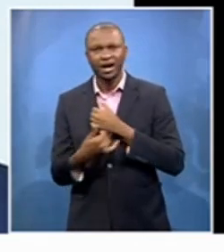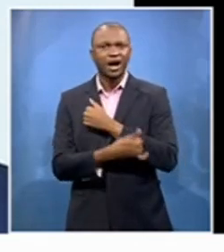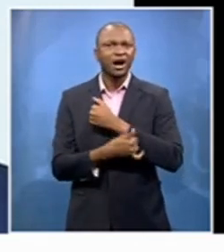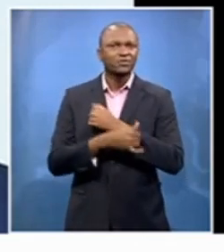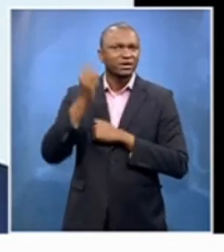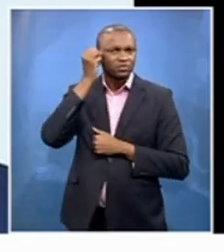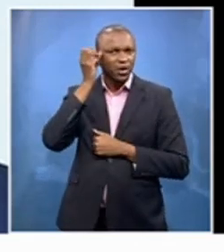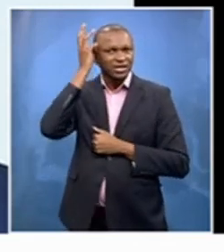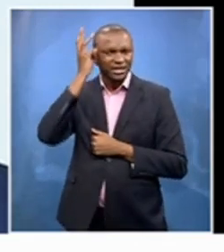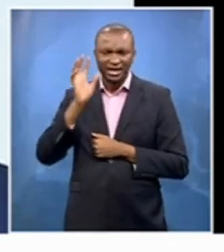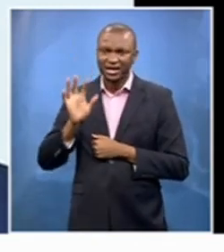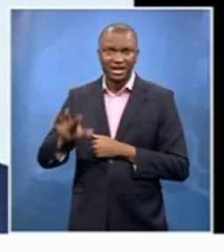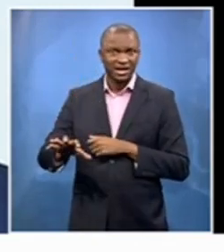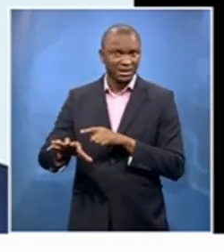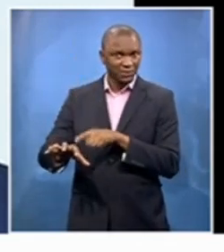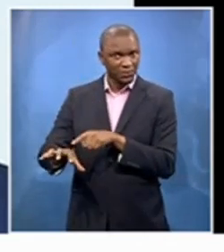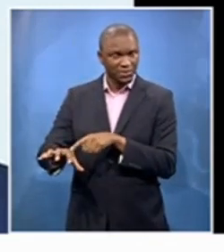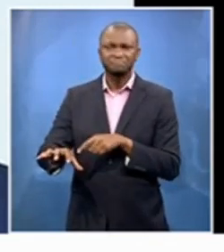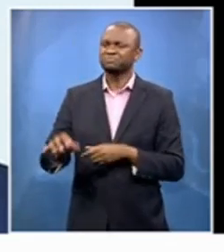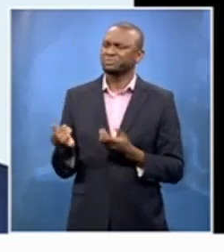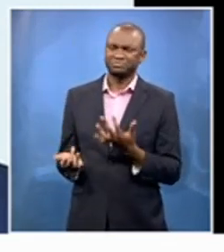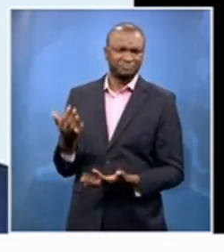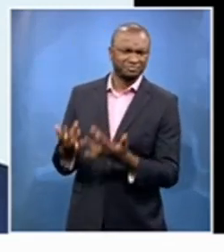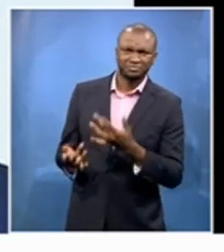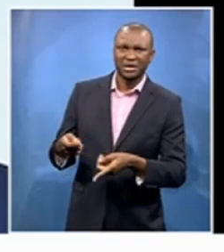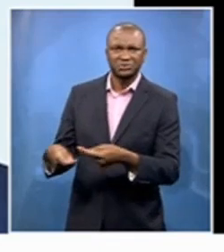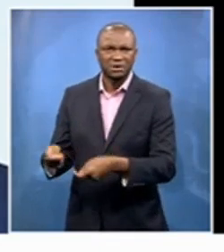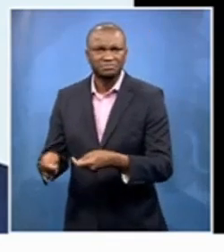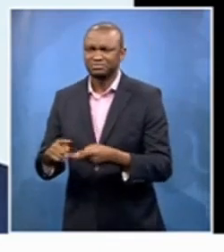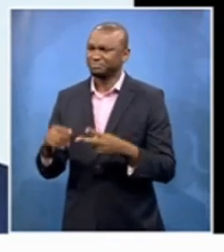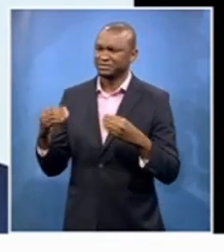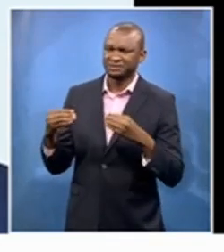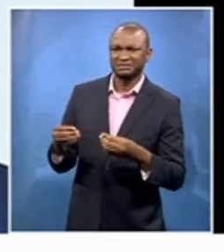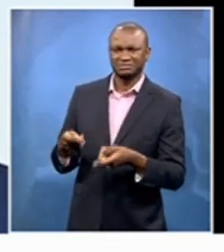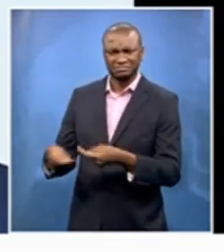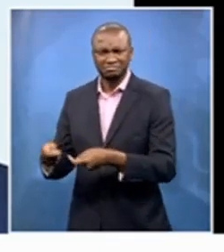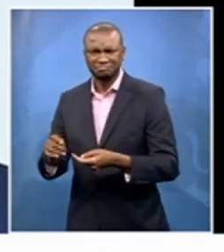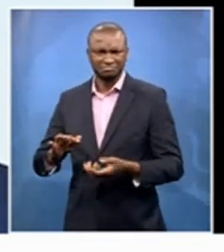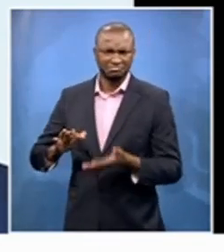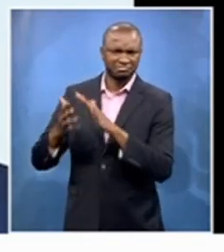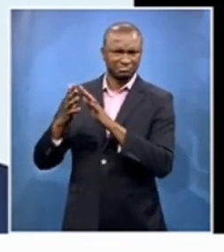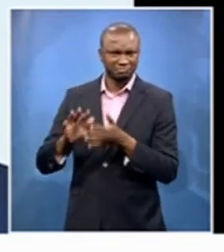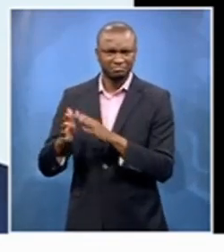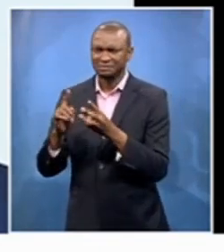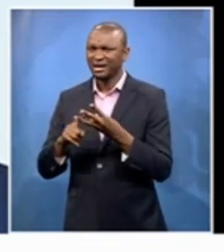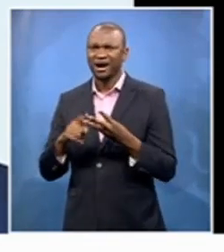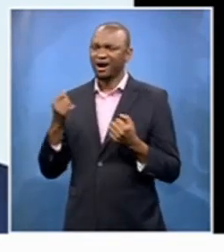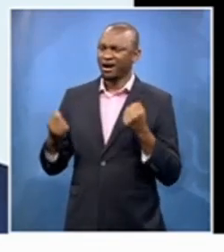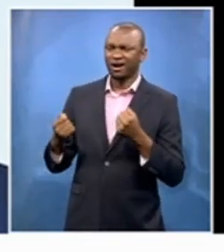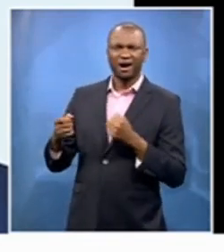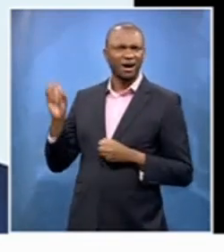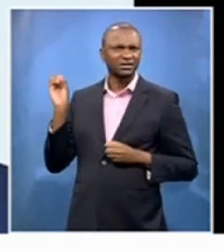sibone kushiswa titolo, kushiswa amabhizinisi, kushiswa timoto, kushiswa ama-ambulance.